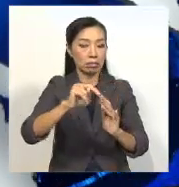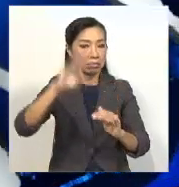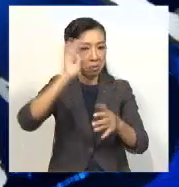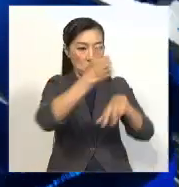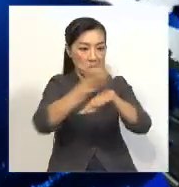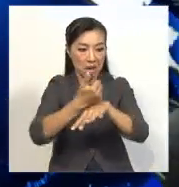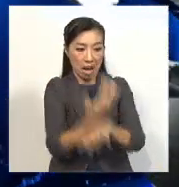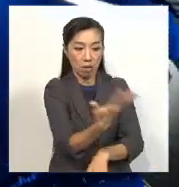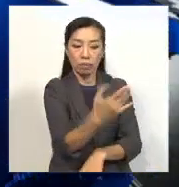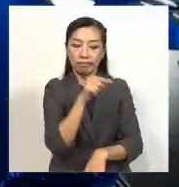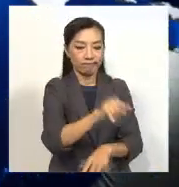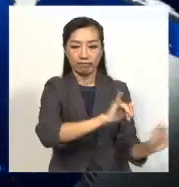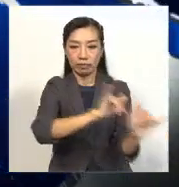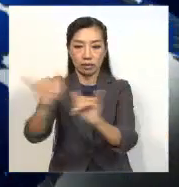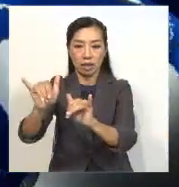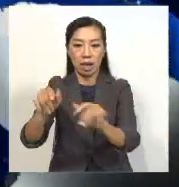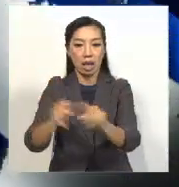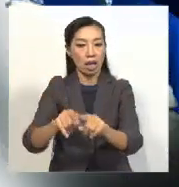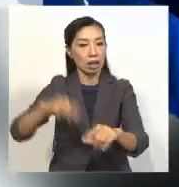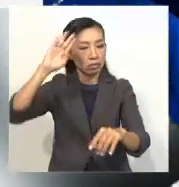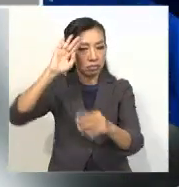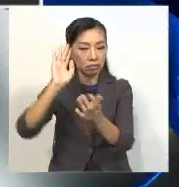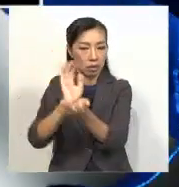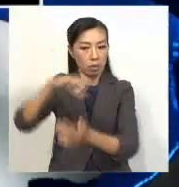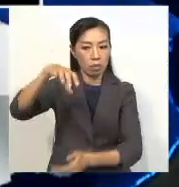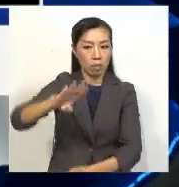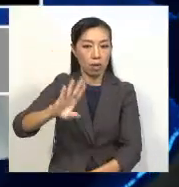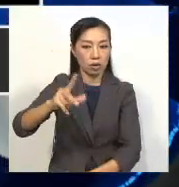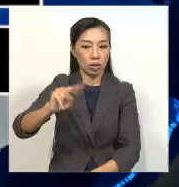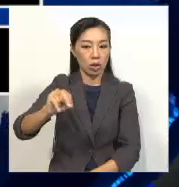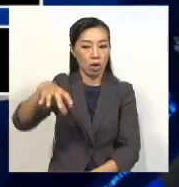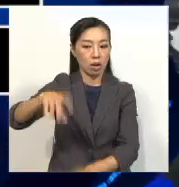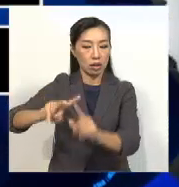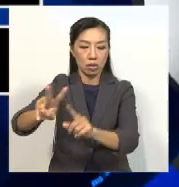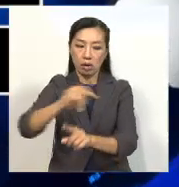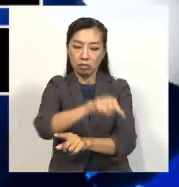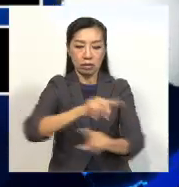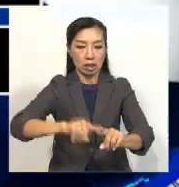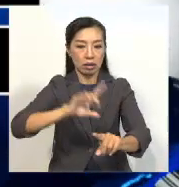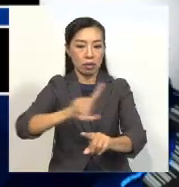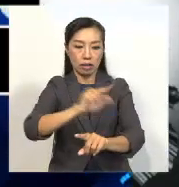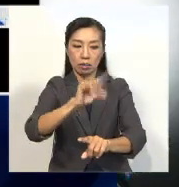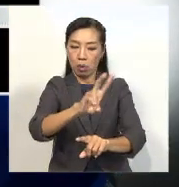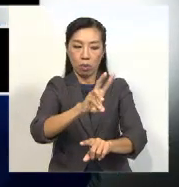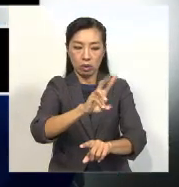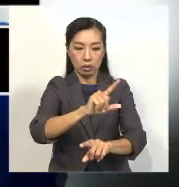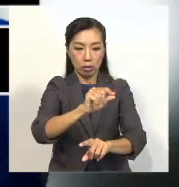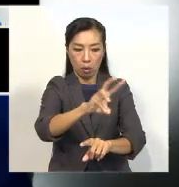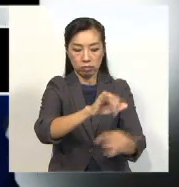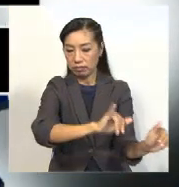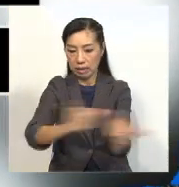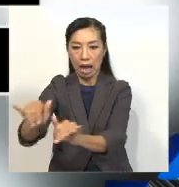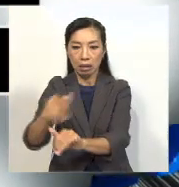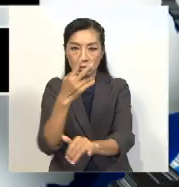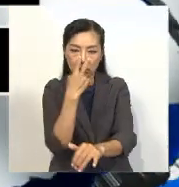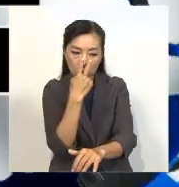ราชการที่ศูนย์ปฏิบัติการกองบังคับการตำรวจนครบาล2ตั้งแต่วันที่26สิงหาคมเป็นต้นไปนะคะจนกว่าก